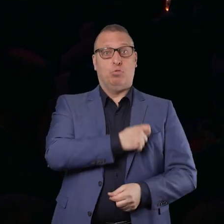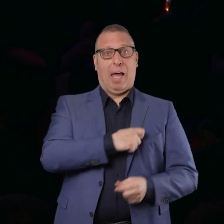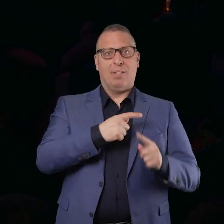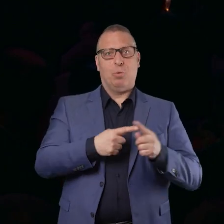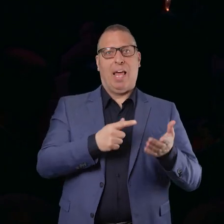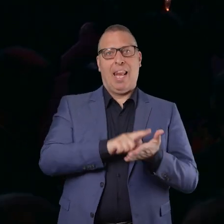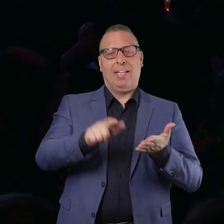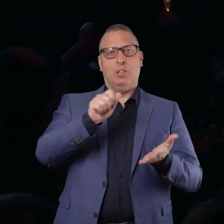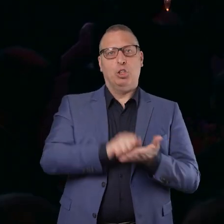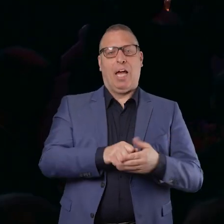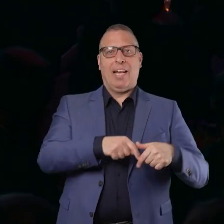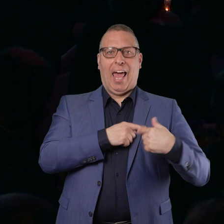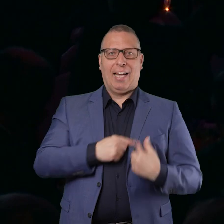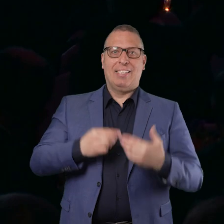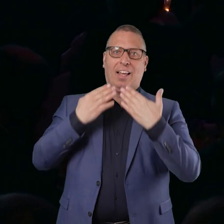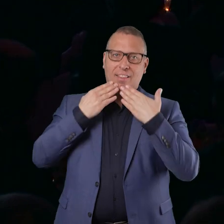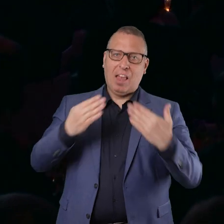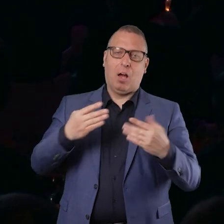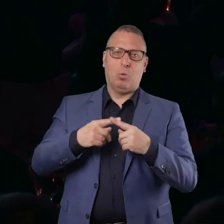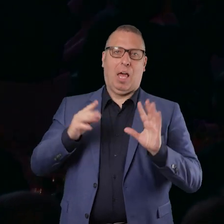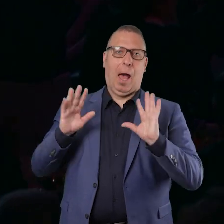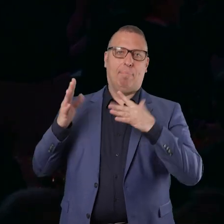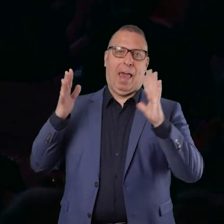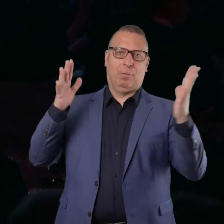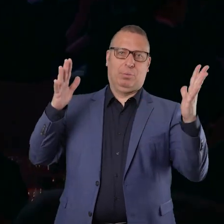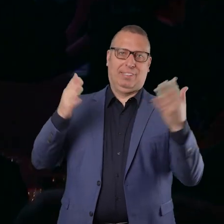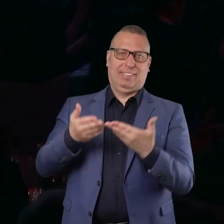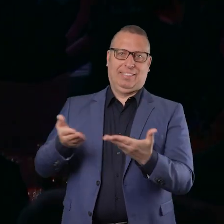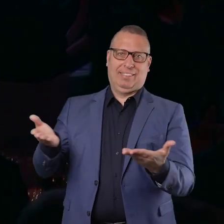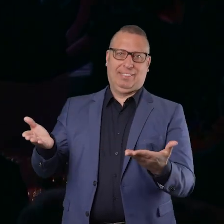Schweiz und Liechtenstein. Herzlichen Dank und nochmal einen grossen Applaus.